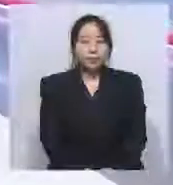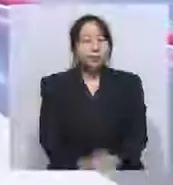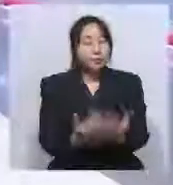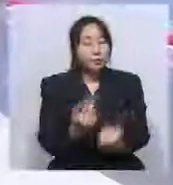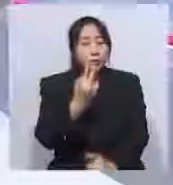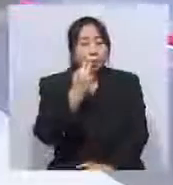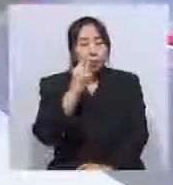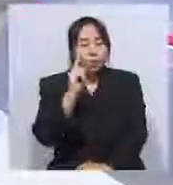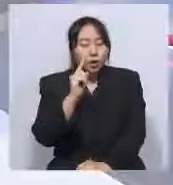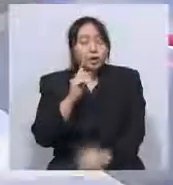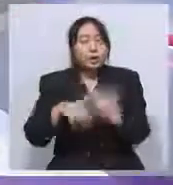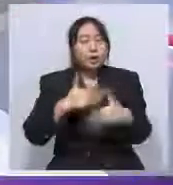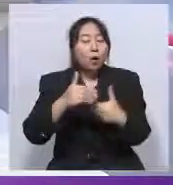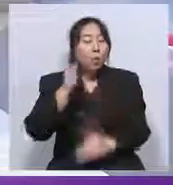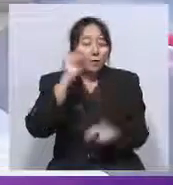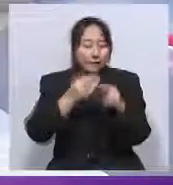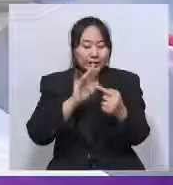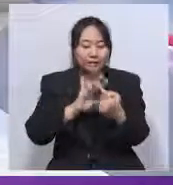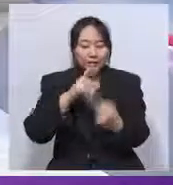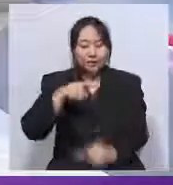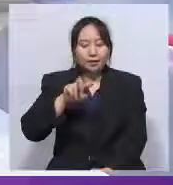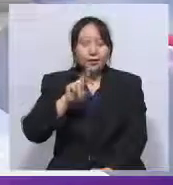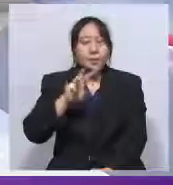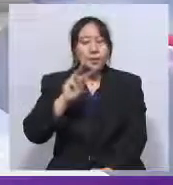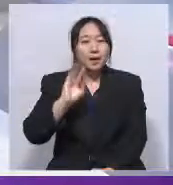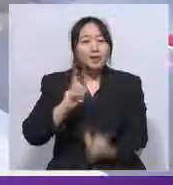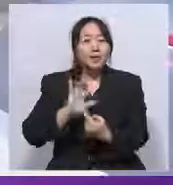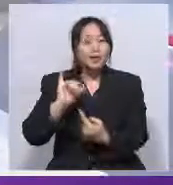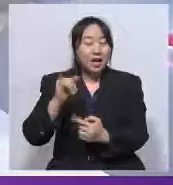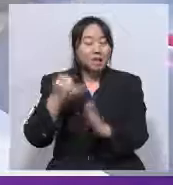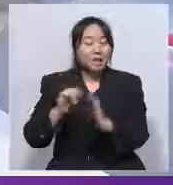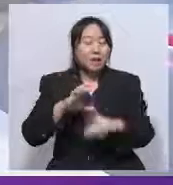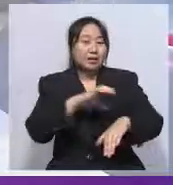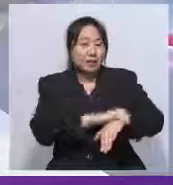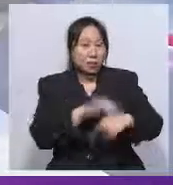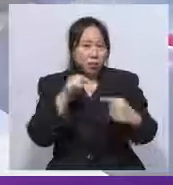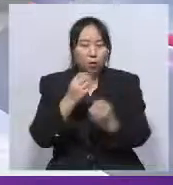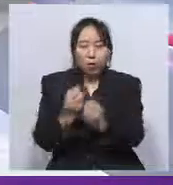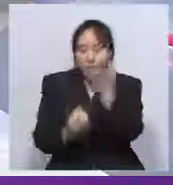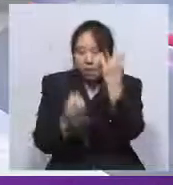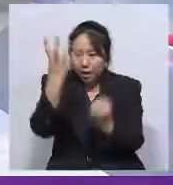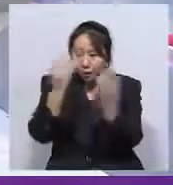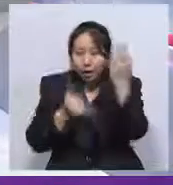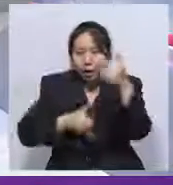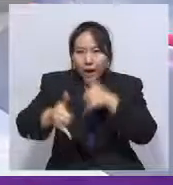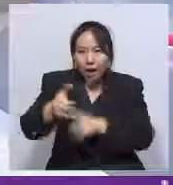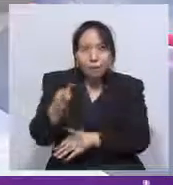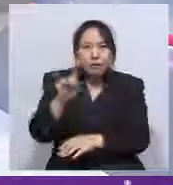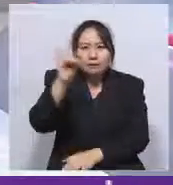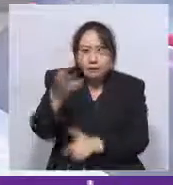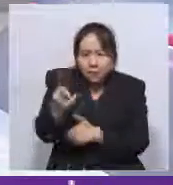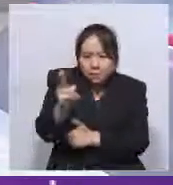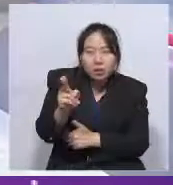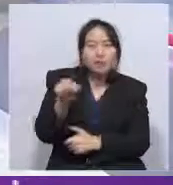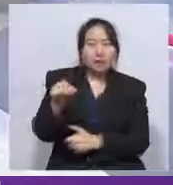ช่วงนี้มาติดตามความคืบหน้าคดีของนายเปรมชัยที่ตกเป็นผู้ต้องหาเข้าไปล่าสัตว์ป่าในเขตรักษาพันธุ์สัตว์ป่าทุ่งใหญ่นเรศวรด้านตะวันตก